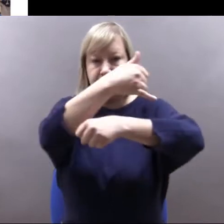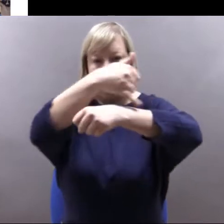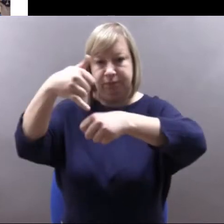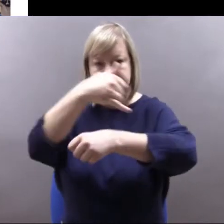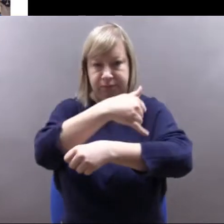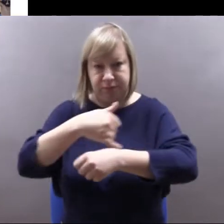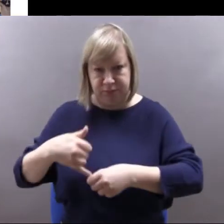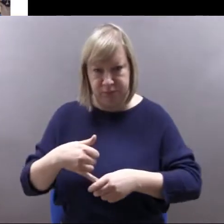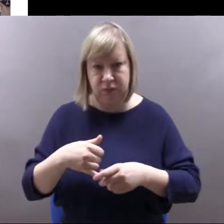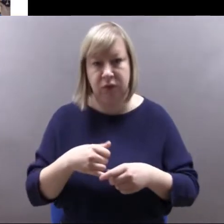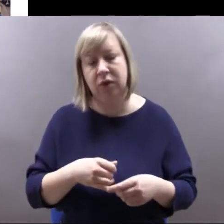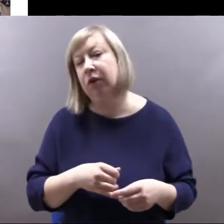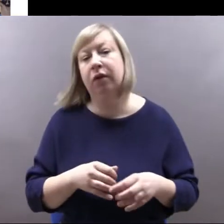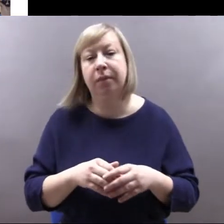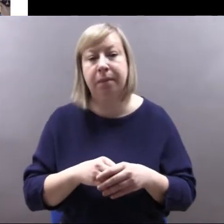kamienic kiedyś była zupełnie osobnym